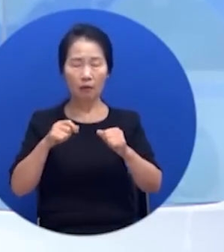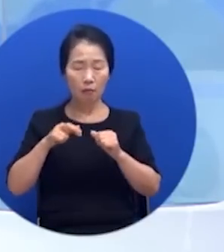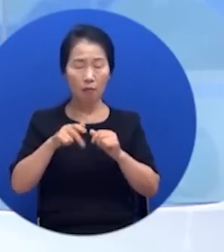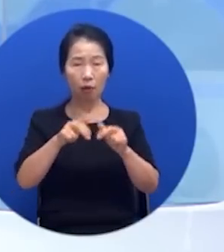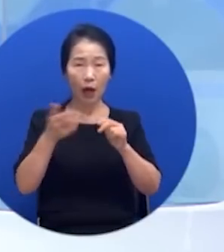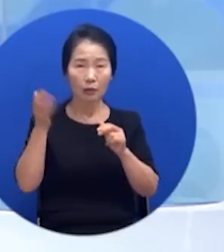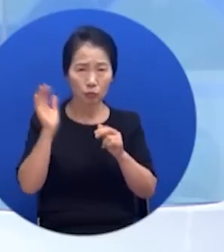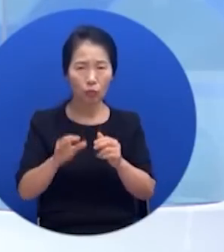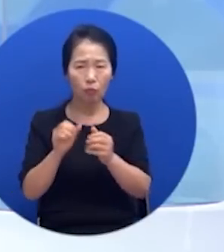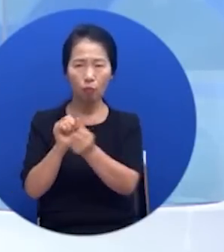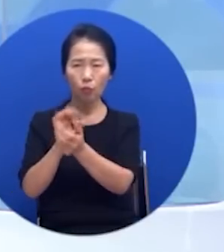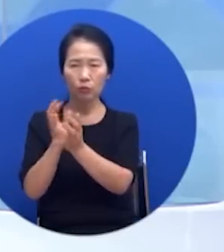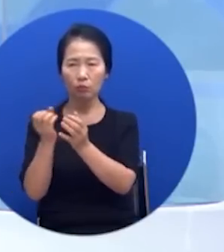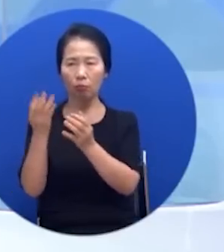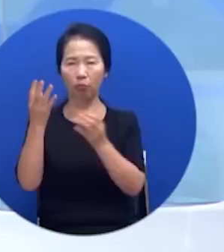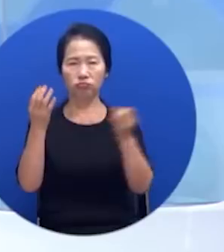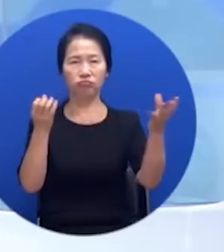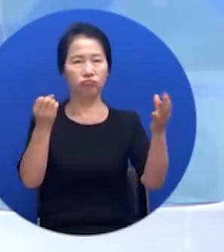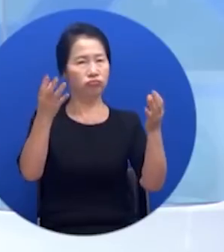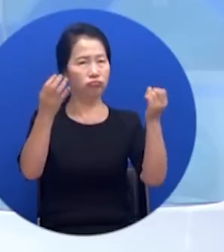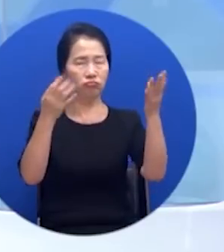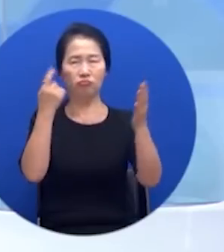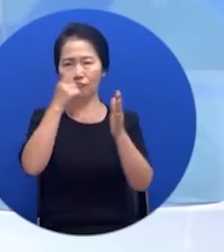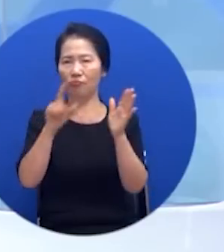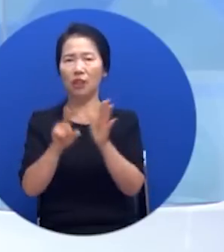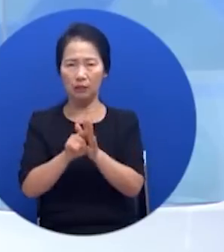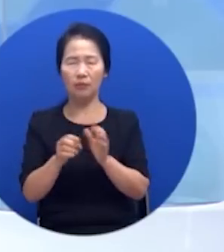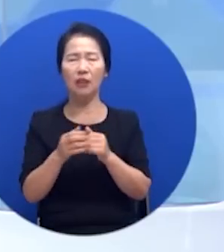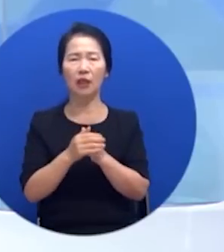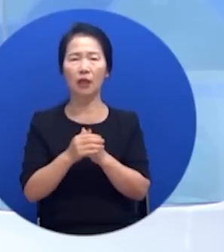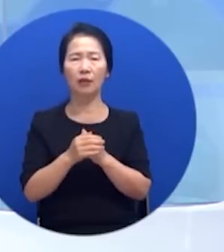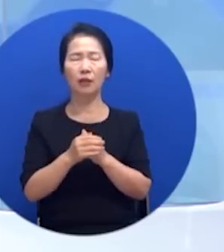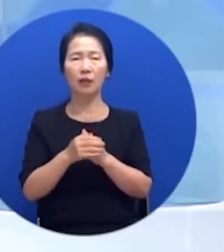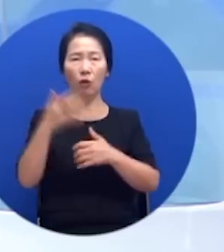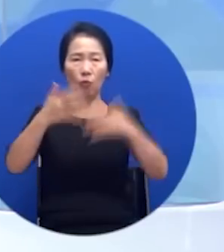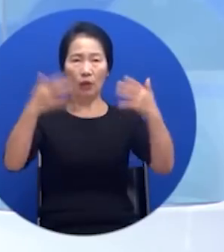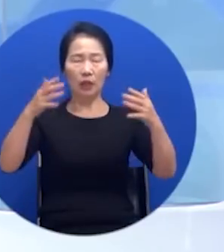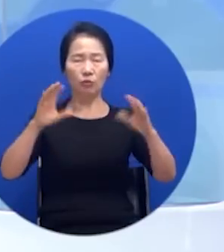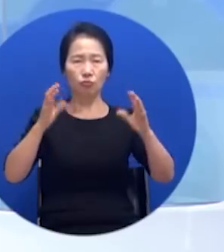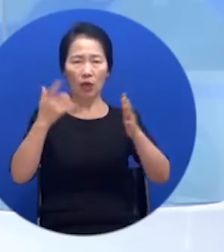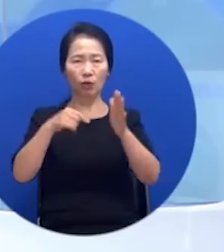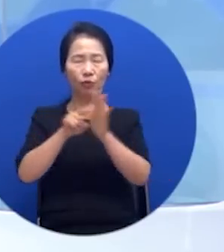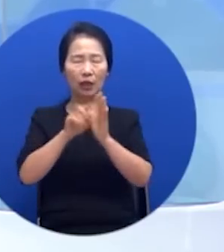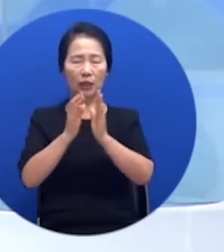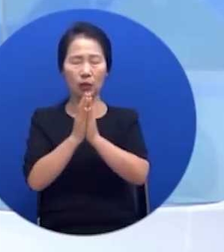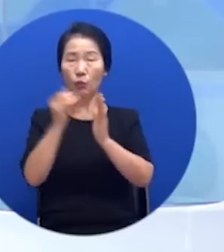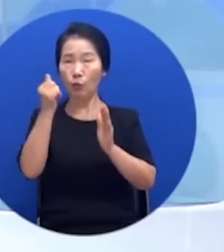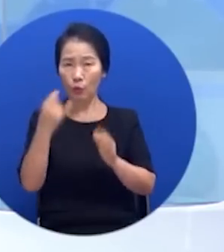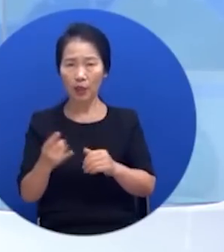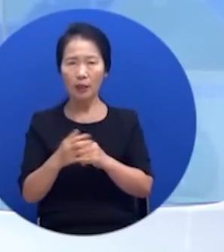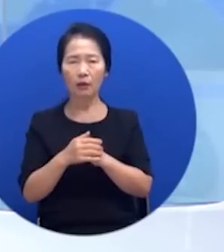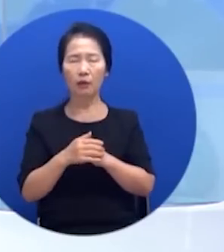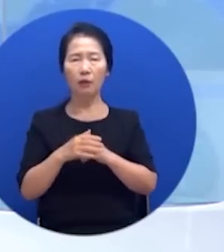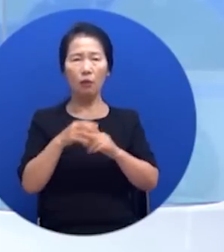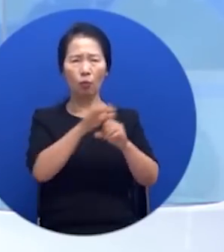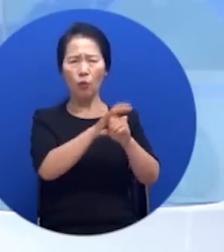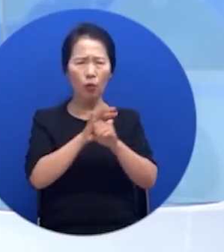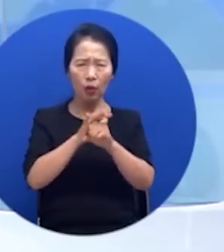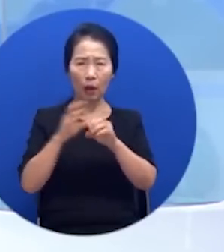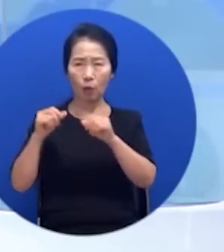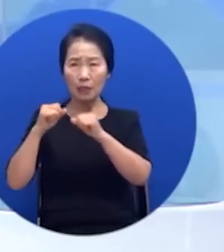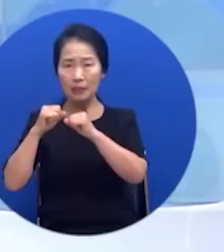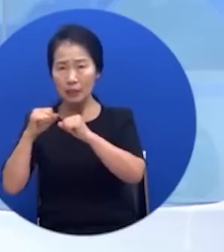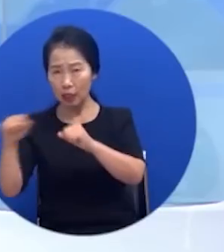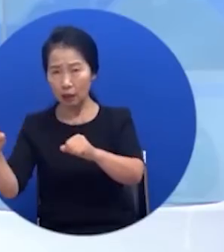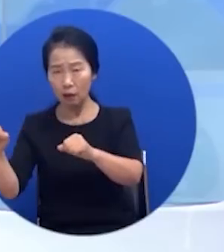피어나게 될 것입니다. 특별히 화상으로 열리는 국가 초찬기도회 이 코로나라고 하는 광야에